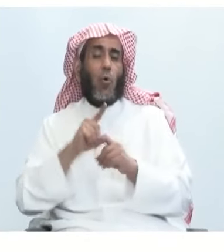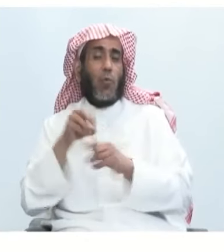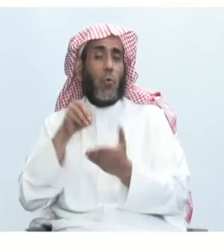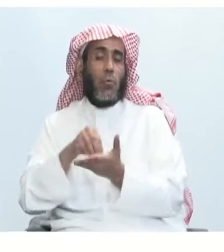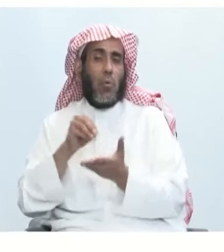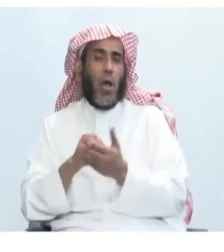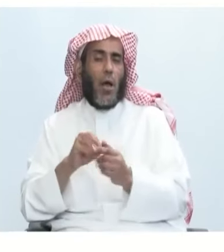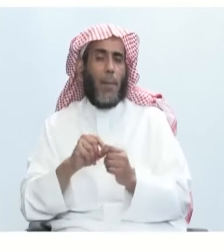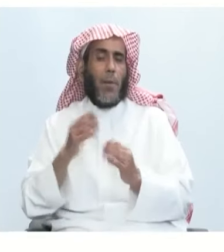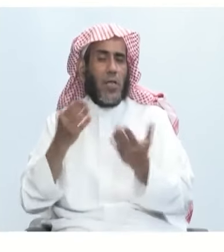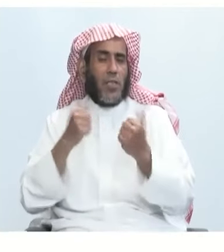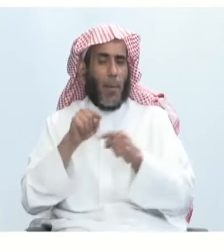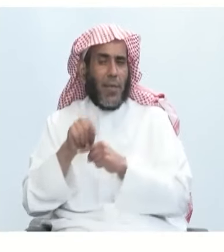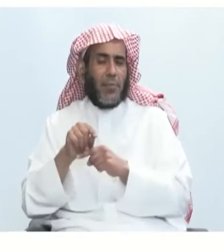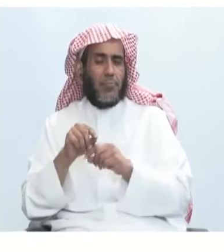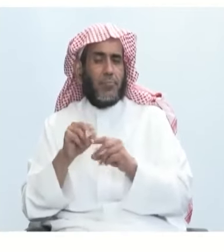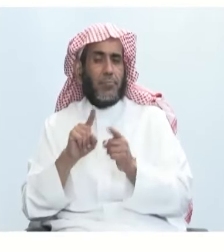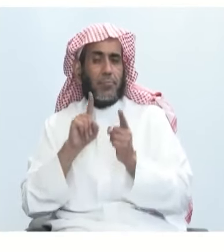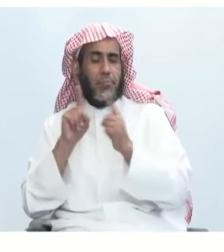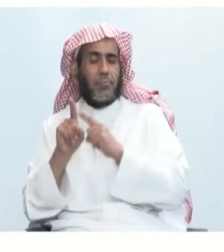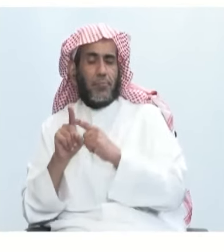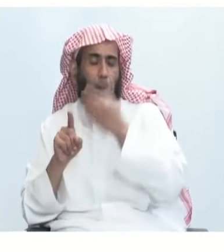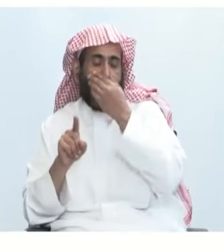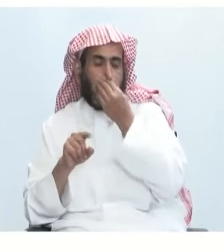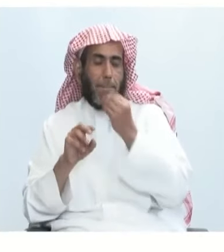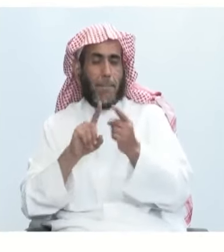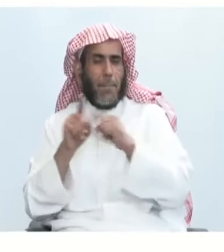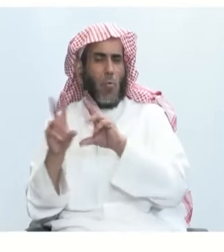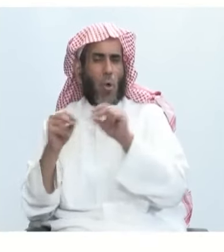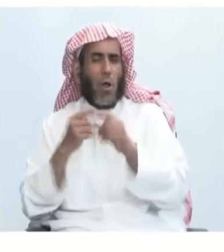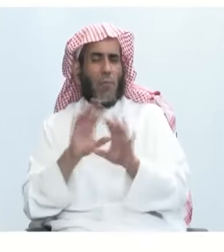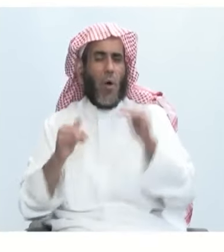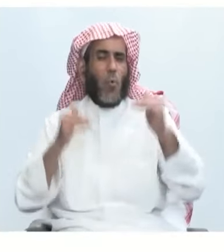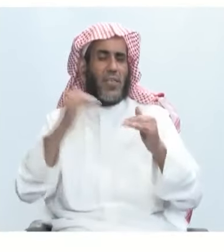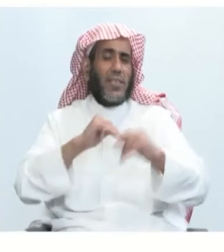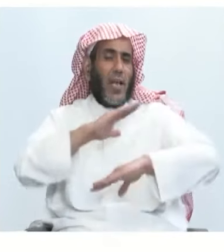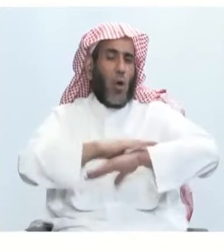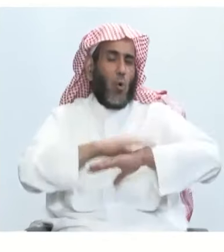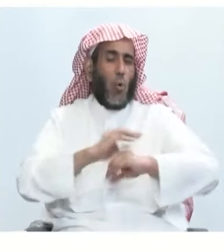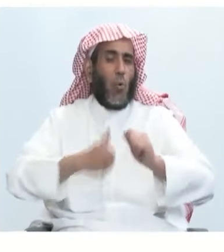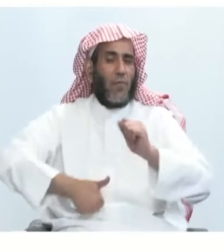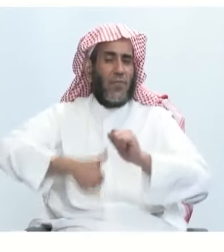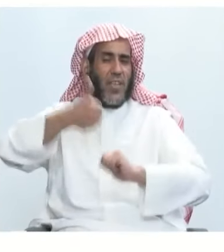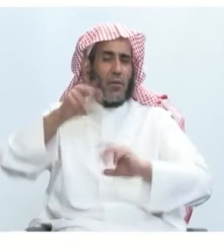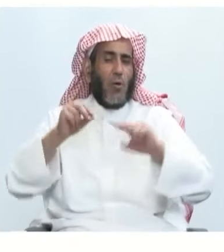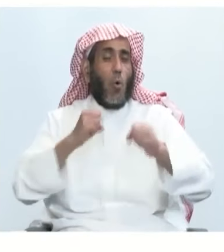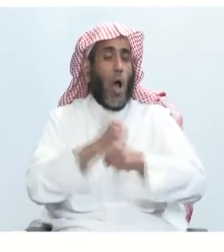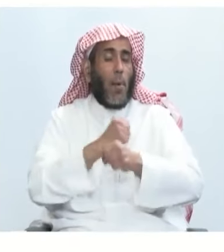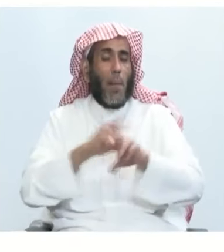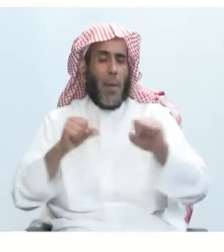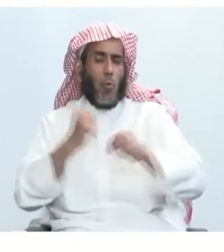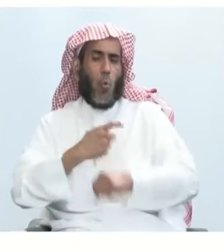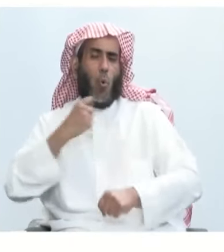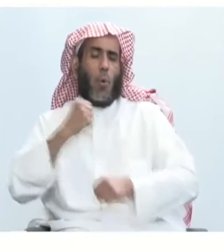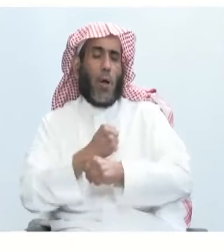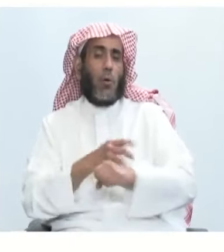مواضعه فاما اذا جئت به بهم اليه او جئت به اليهم فوزنت خلقا بخلق وفضيله بفضيله وعملا بعمل وقوه